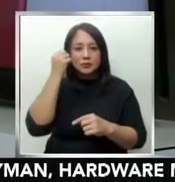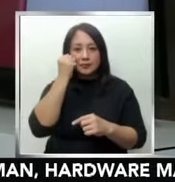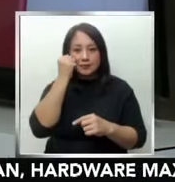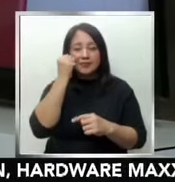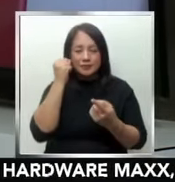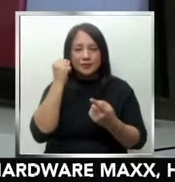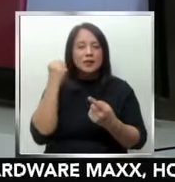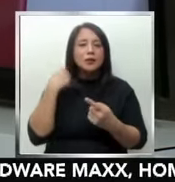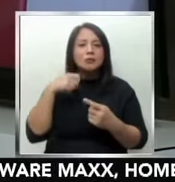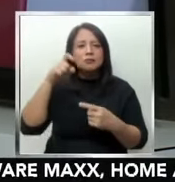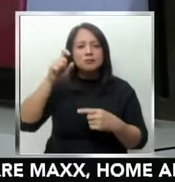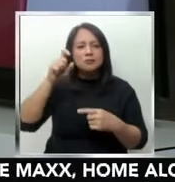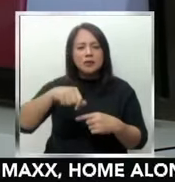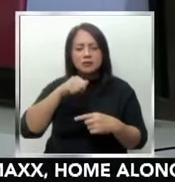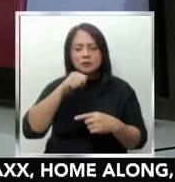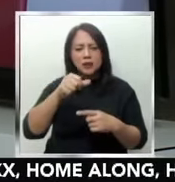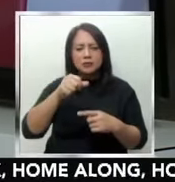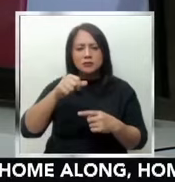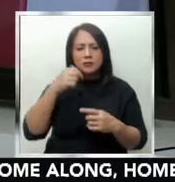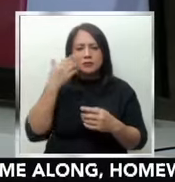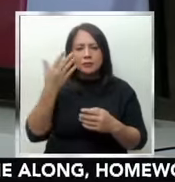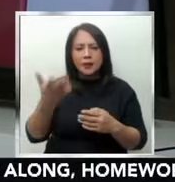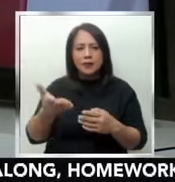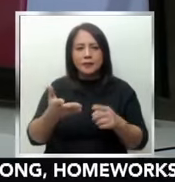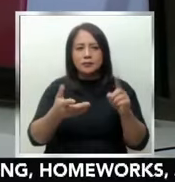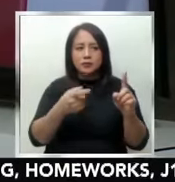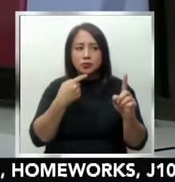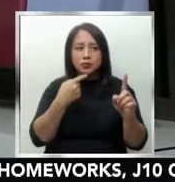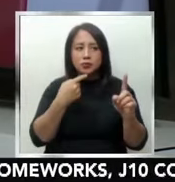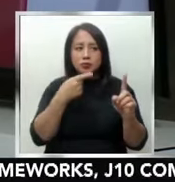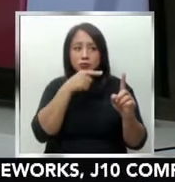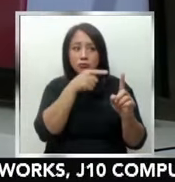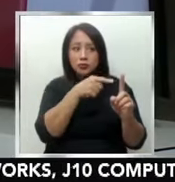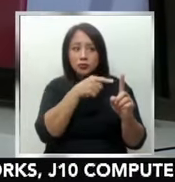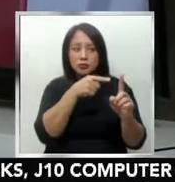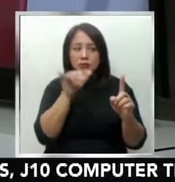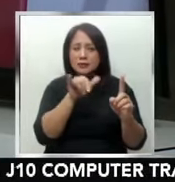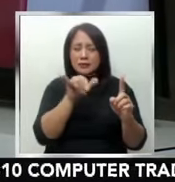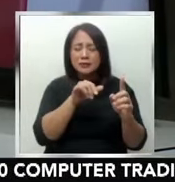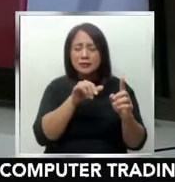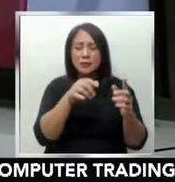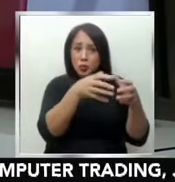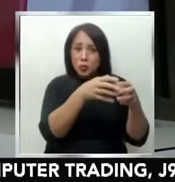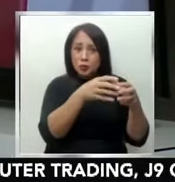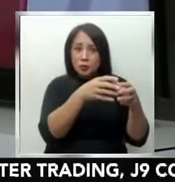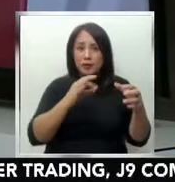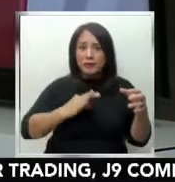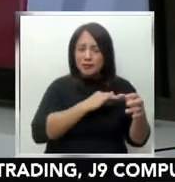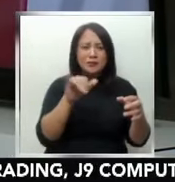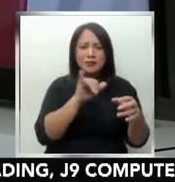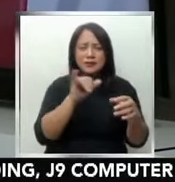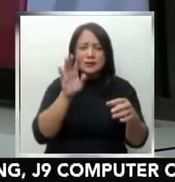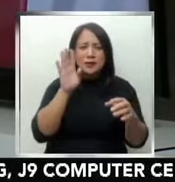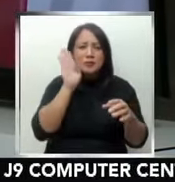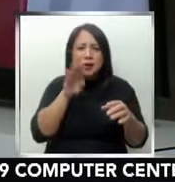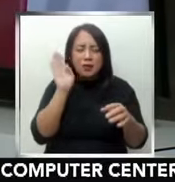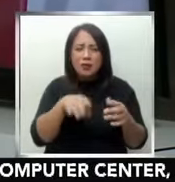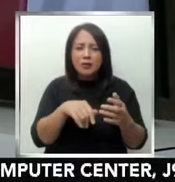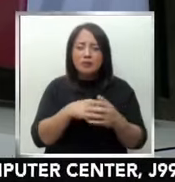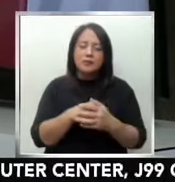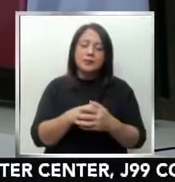nasawi sa kamay ng mga itinuring niyang kapatid sa frat hamon nila sa mga nasa initiation